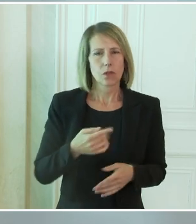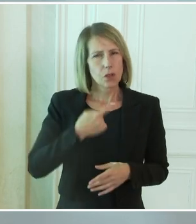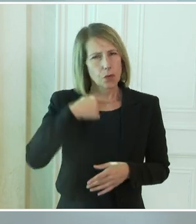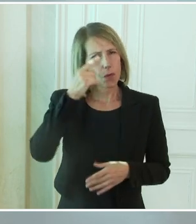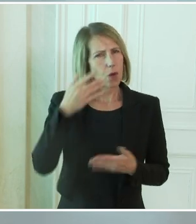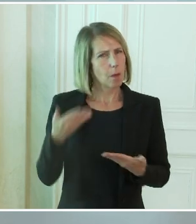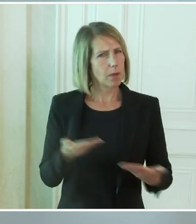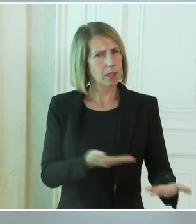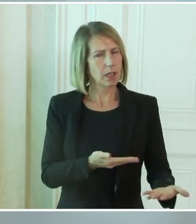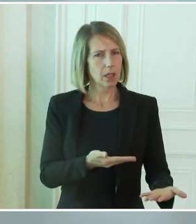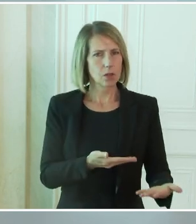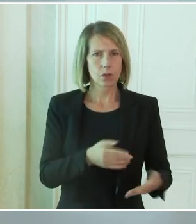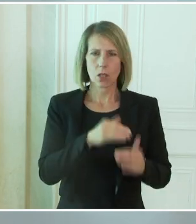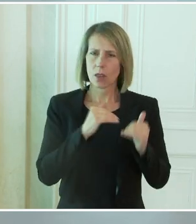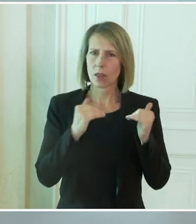vorbildhaftes Niveau